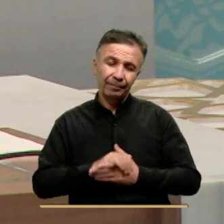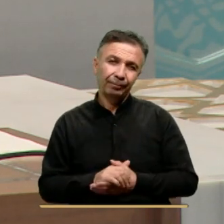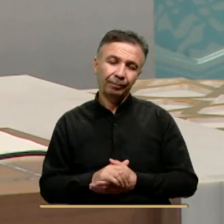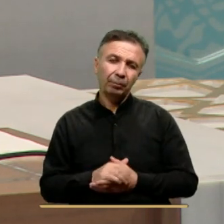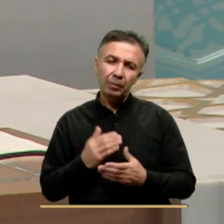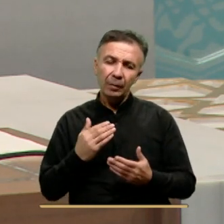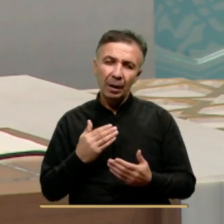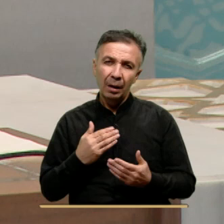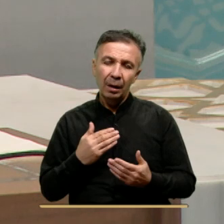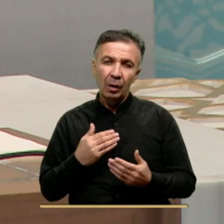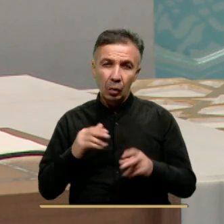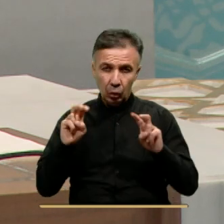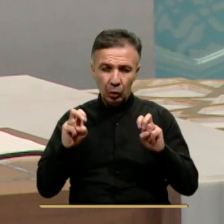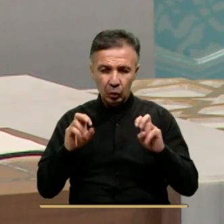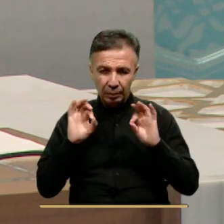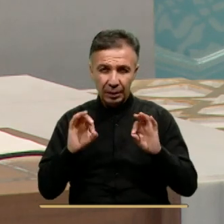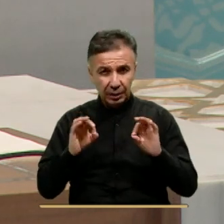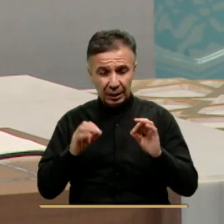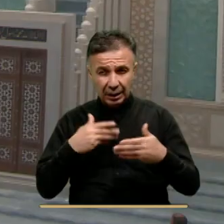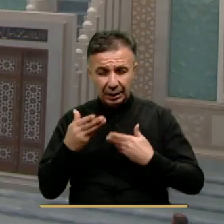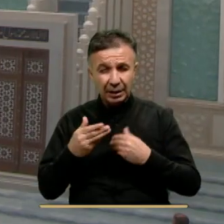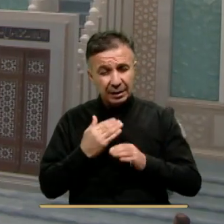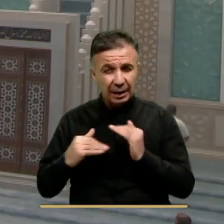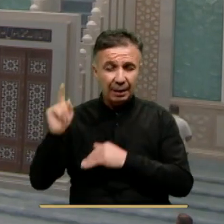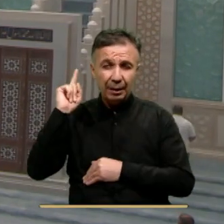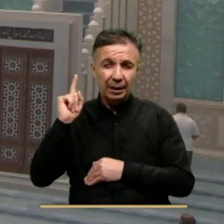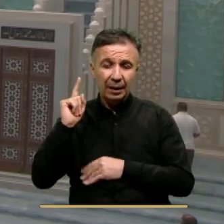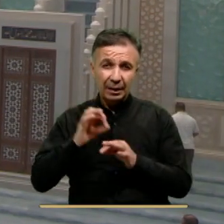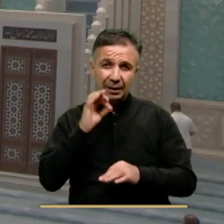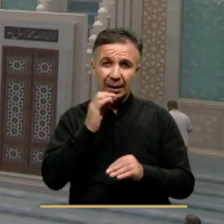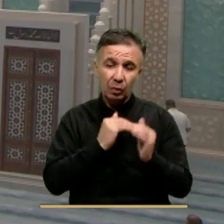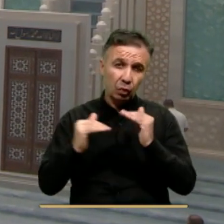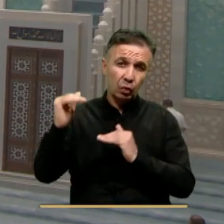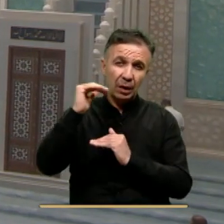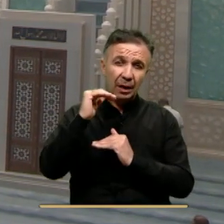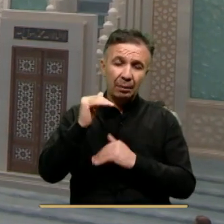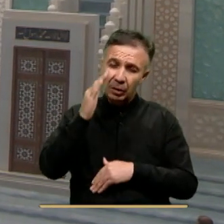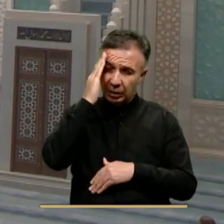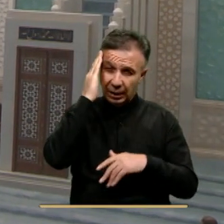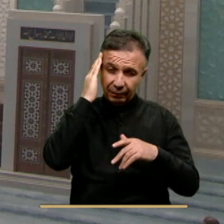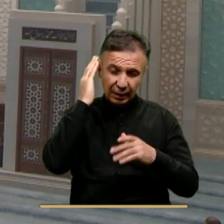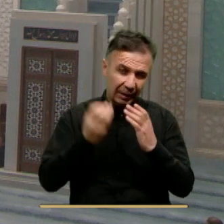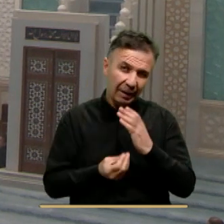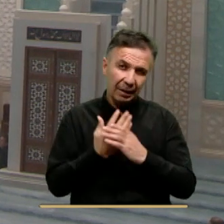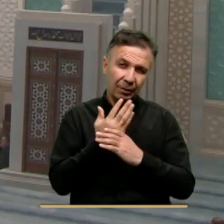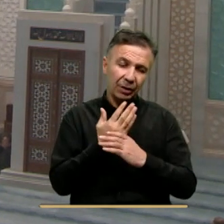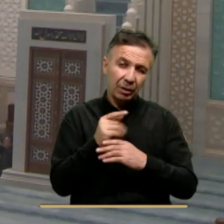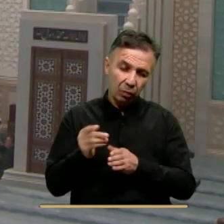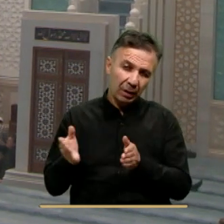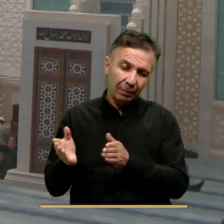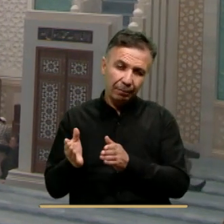sohbetimizin başında Cenabı Hak insanı üstün bir varlık olarak yaratmıştır ama bununla beraber